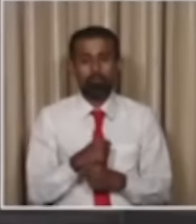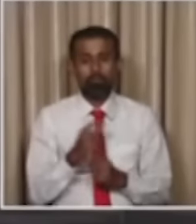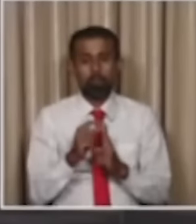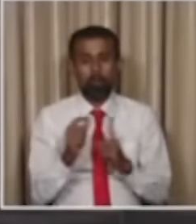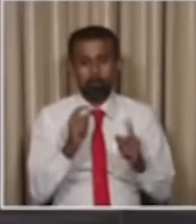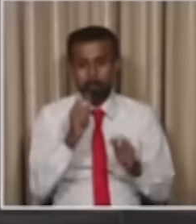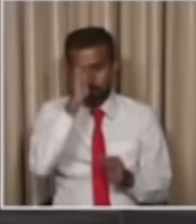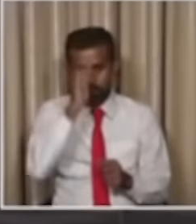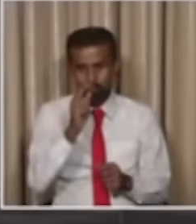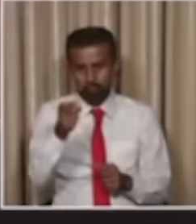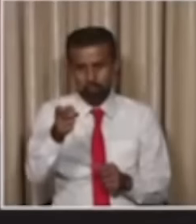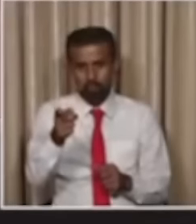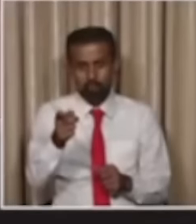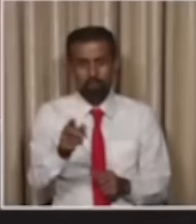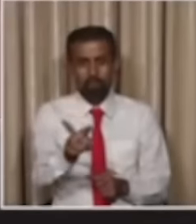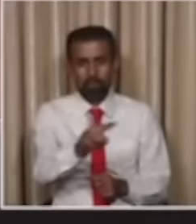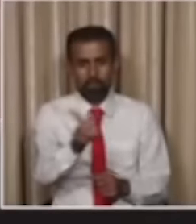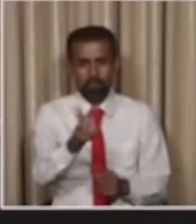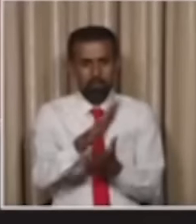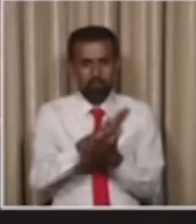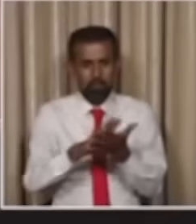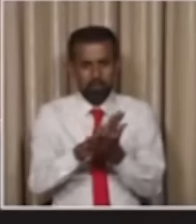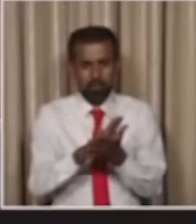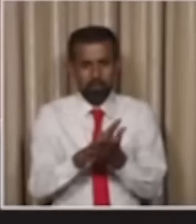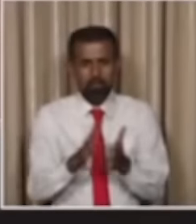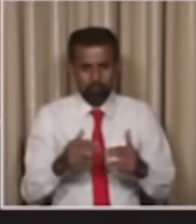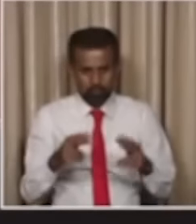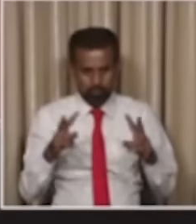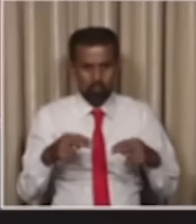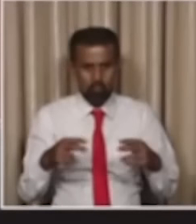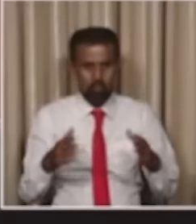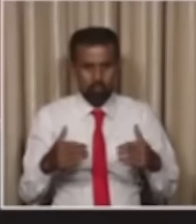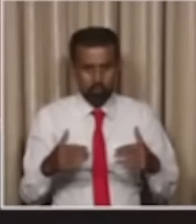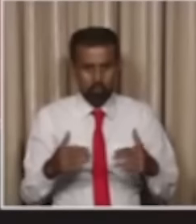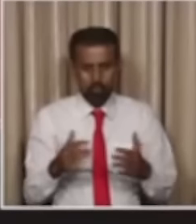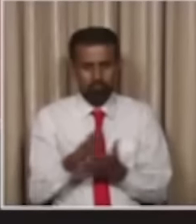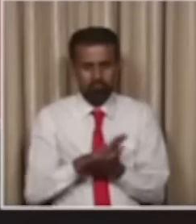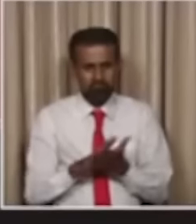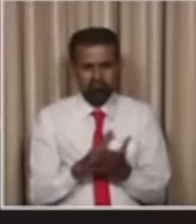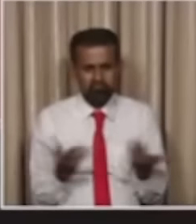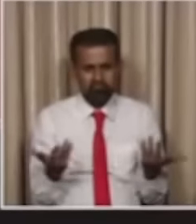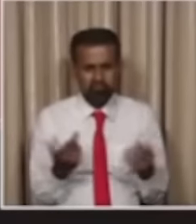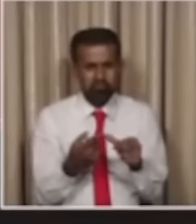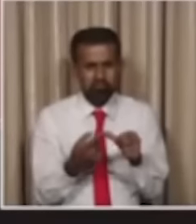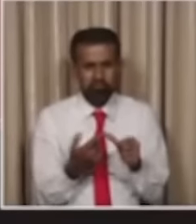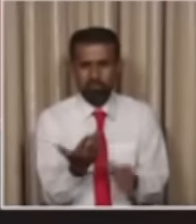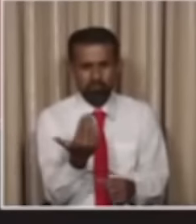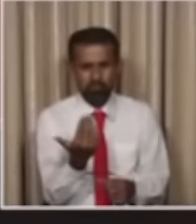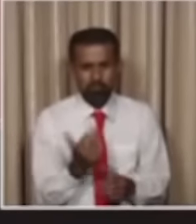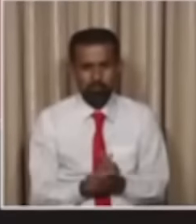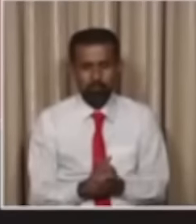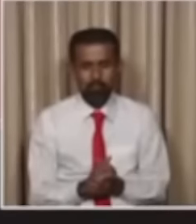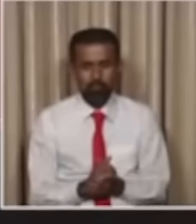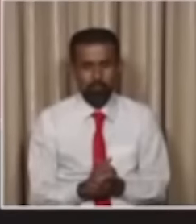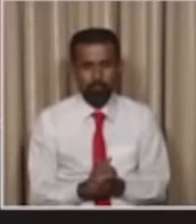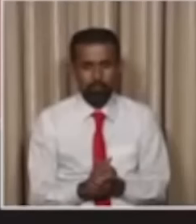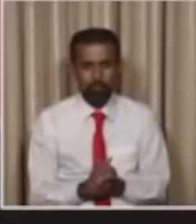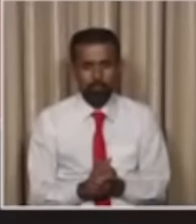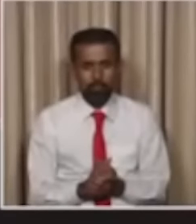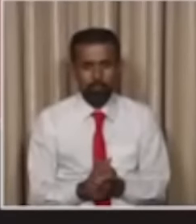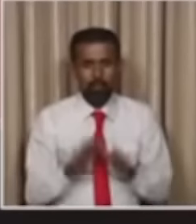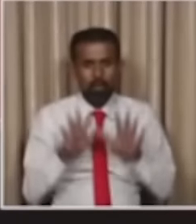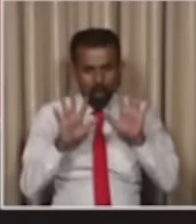මතුමා දැන් ඒ දෙකටම පැහැදිලි කිරීම තියෙන තාමත් විමර්ශනයක් කරනවා කියන එකද මට පැහැදිලි නෑ ඔබතුමාගේ පිළිතුර. නෑ ඔබතුමා අවසාන